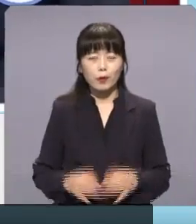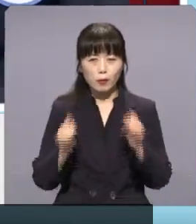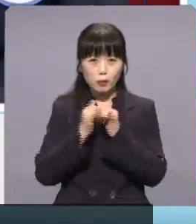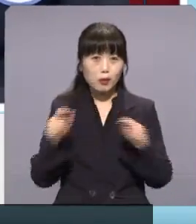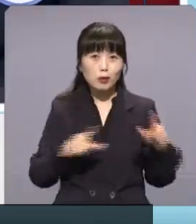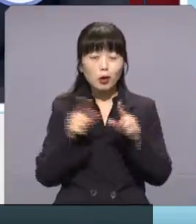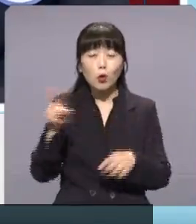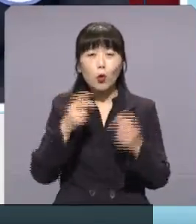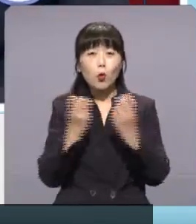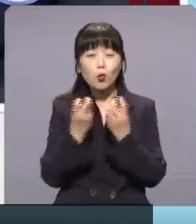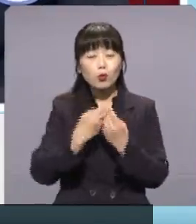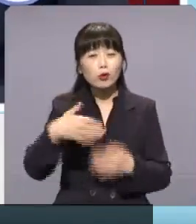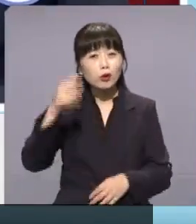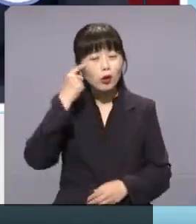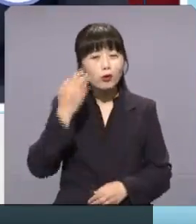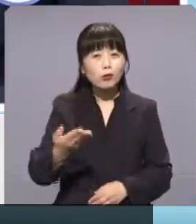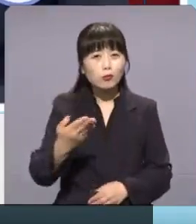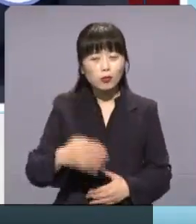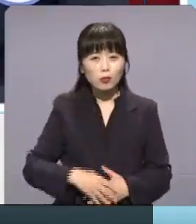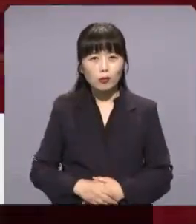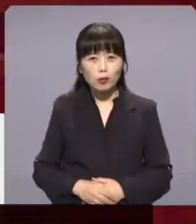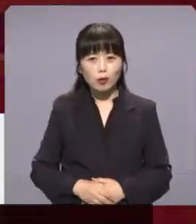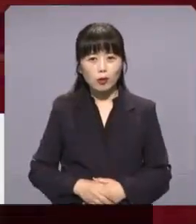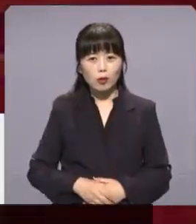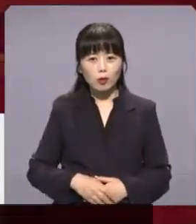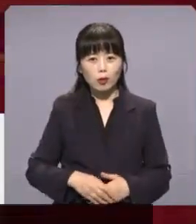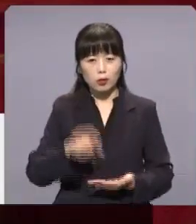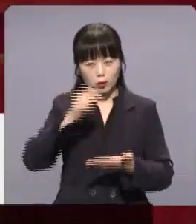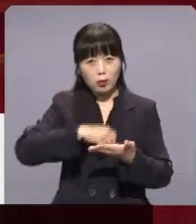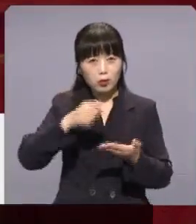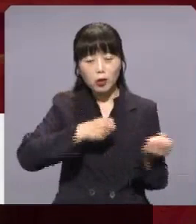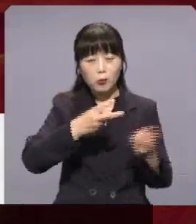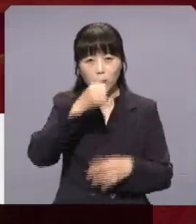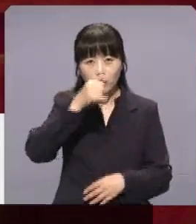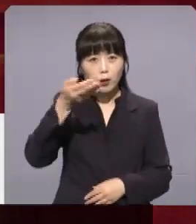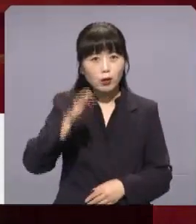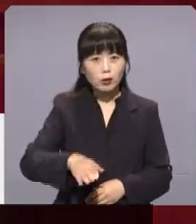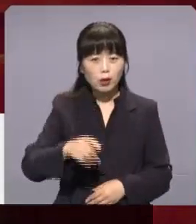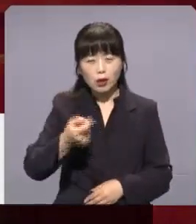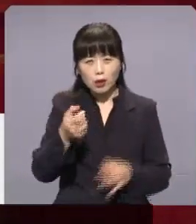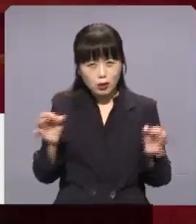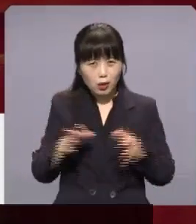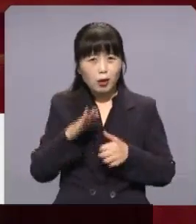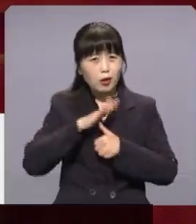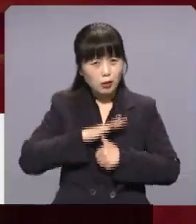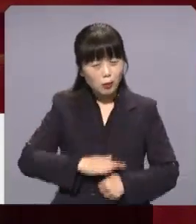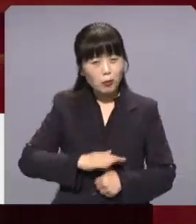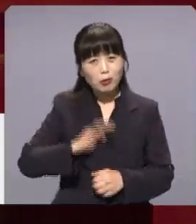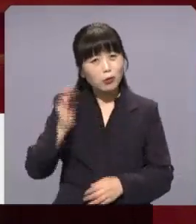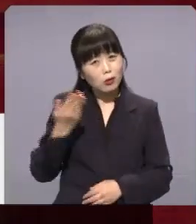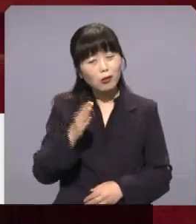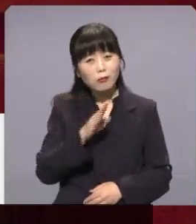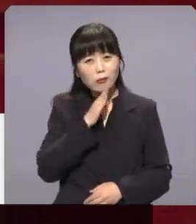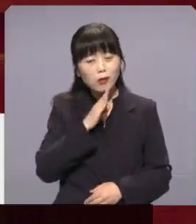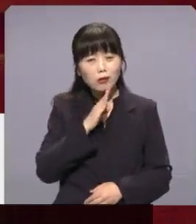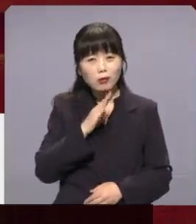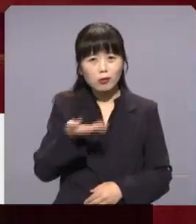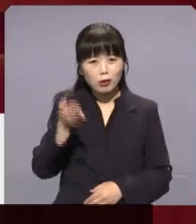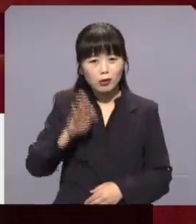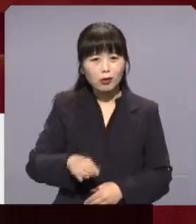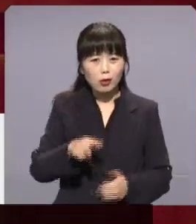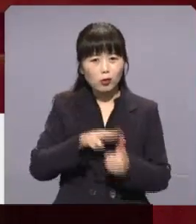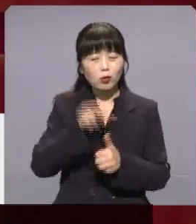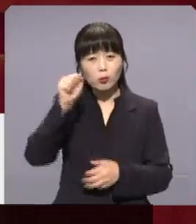갔습니까? 국민들이 네. 많이 물어보시고 곱지 않은 시선을 보냈는데 예. 좀 잠깐이라도 좀 참아줘야 되는 거 아닌가요? 아직 뭐 후보 등록도